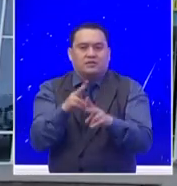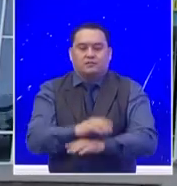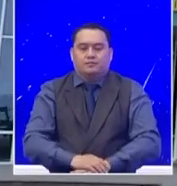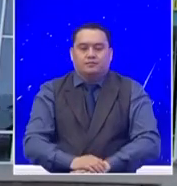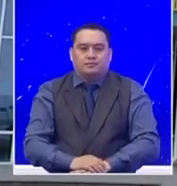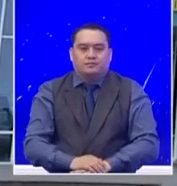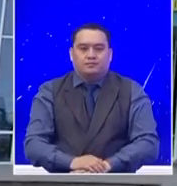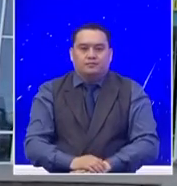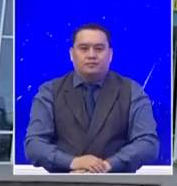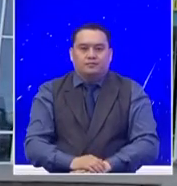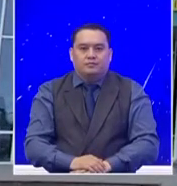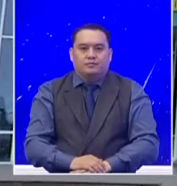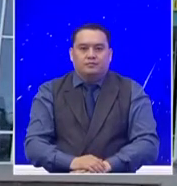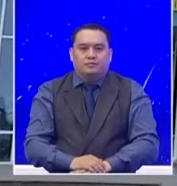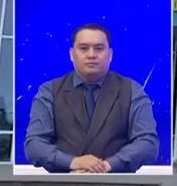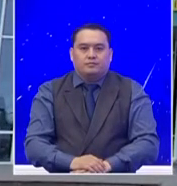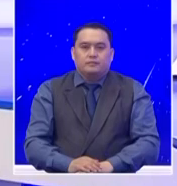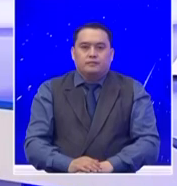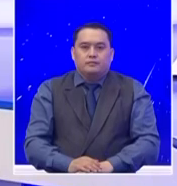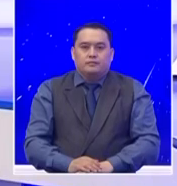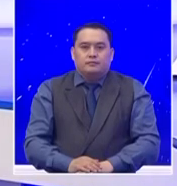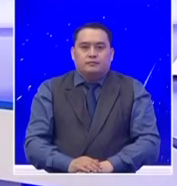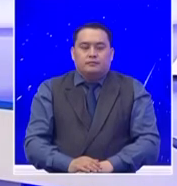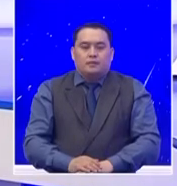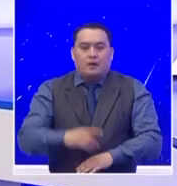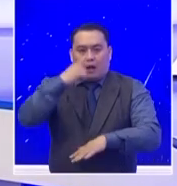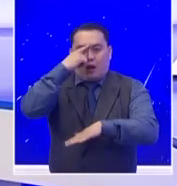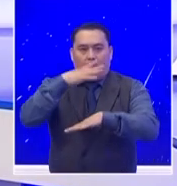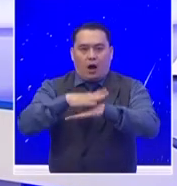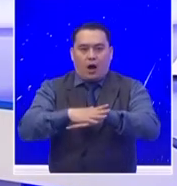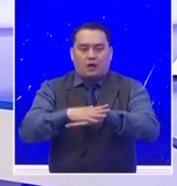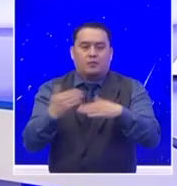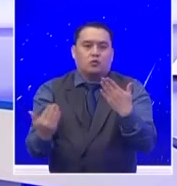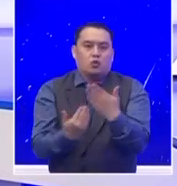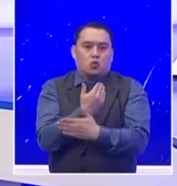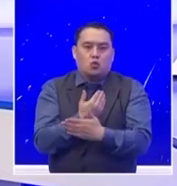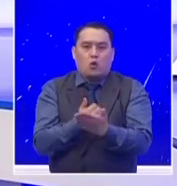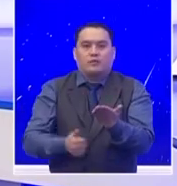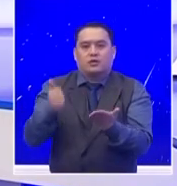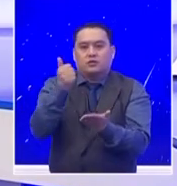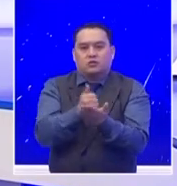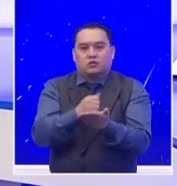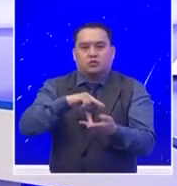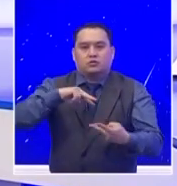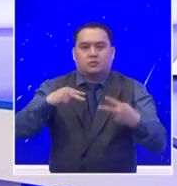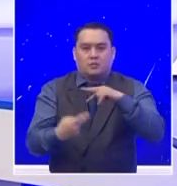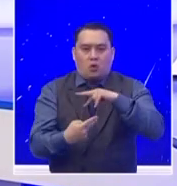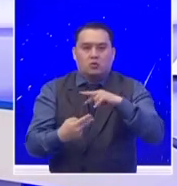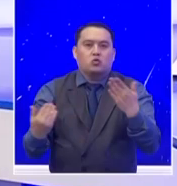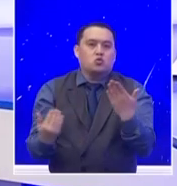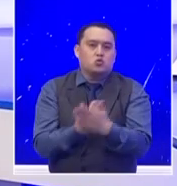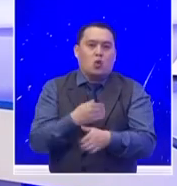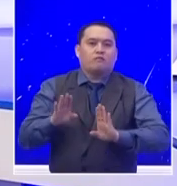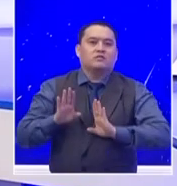в пресс-службе акима Алматинской области. В аппарате акима Алматинской области кадровые перестановки. Назначен